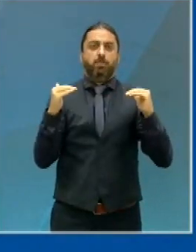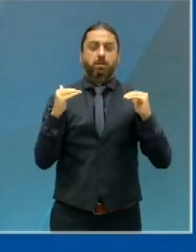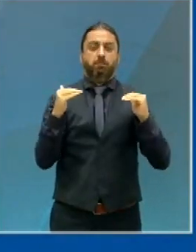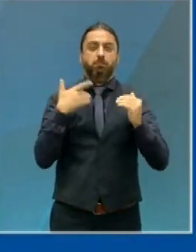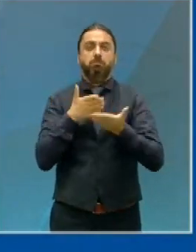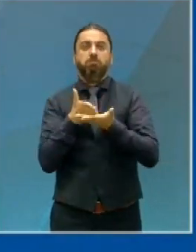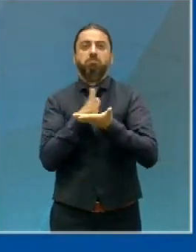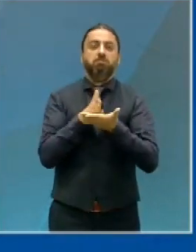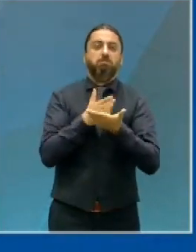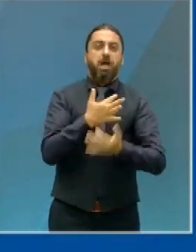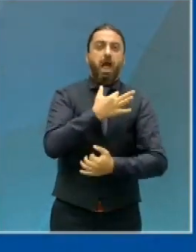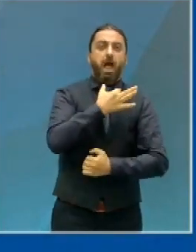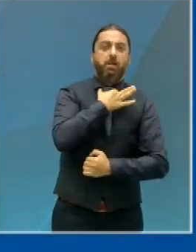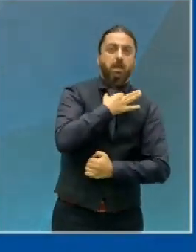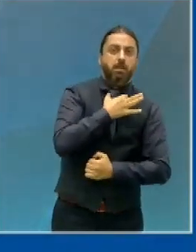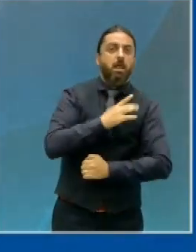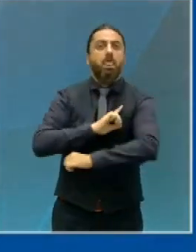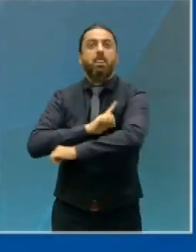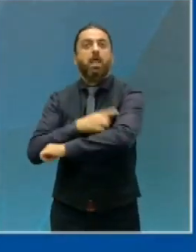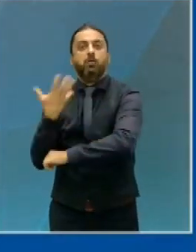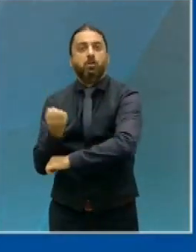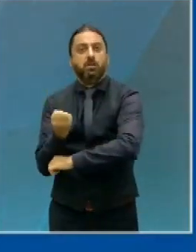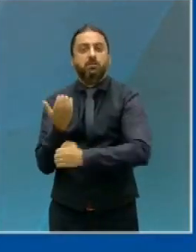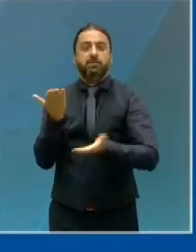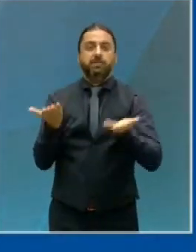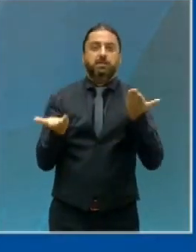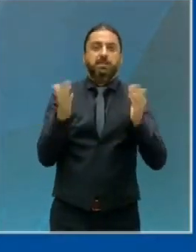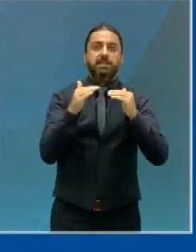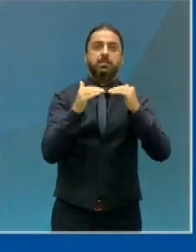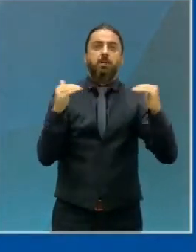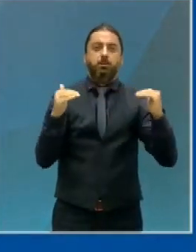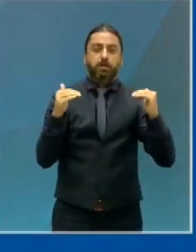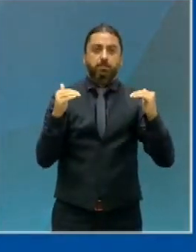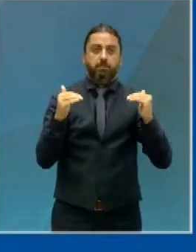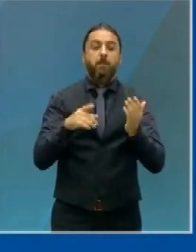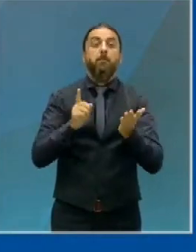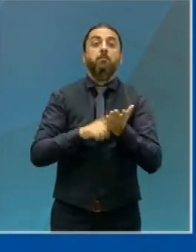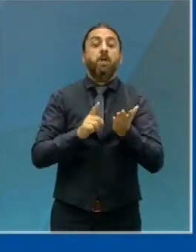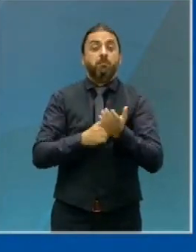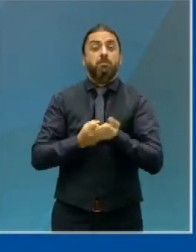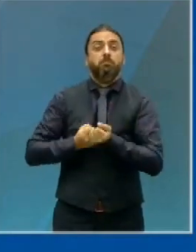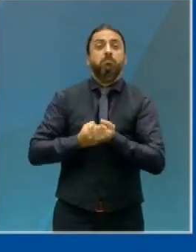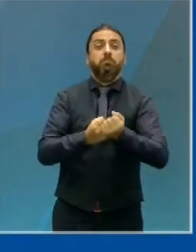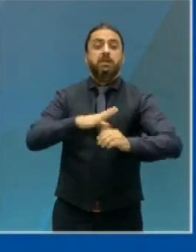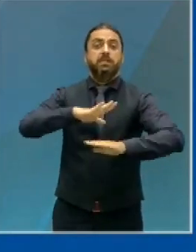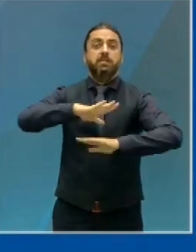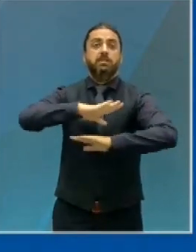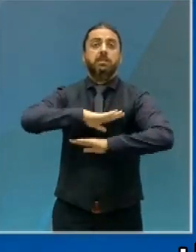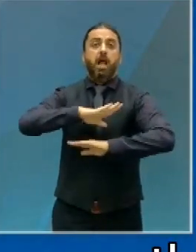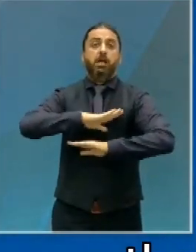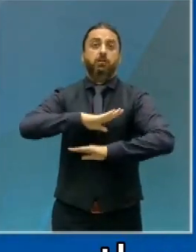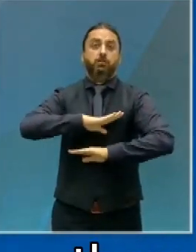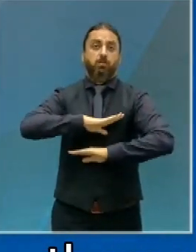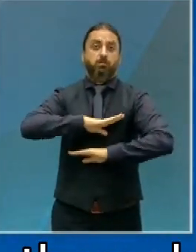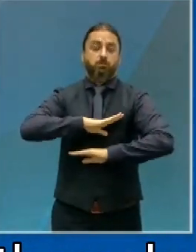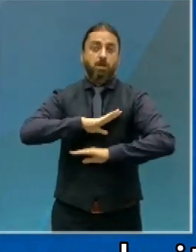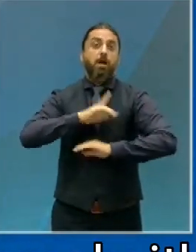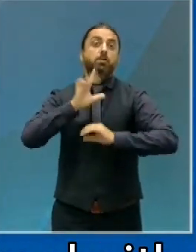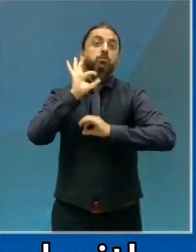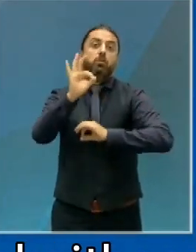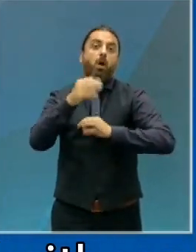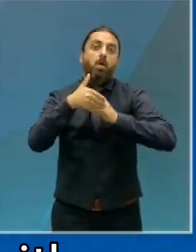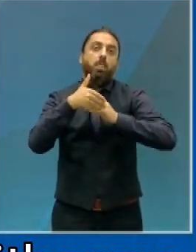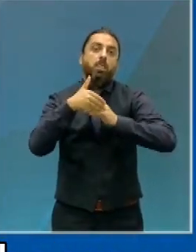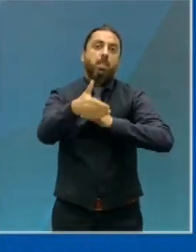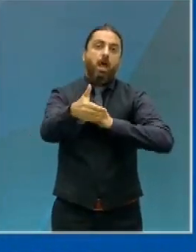ανάγκες και τις δυνατότητες. Η ώρα να ενισχύσουμε τις ένοπλες δυνάμεις ως παρακαταθήκη για την ασφάλεια της